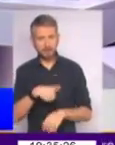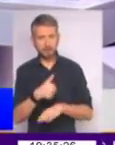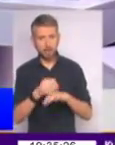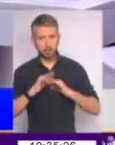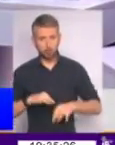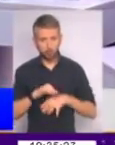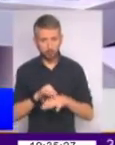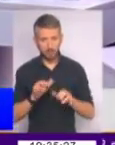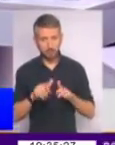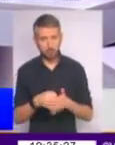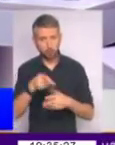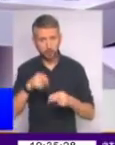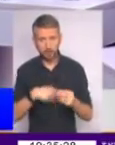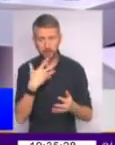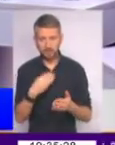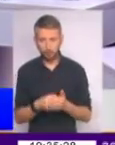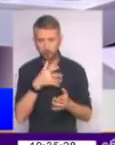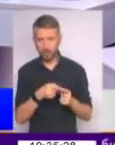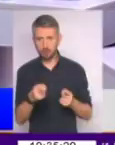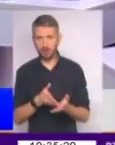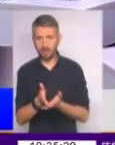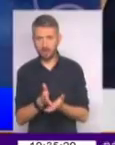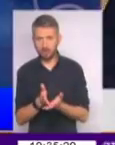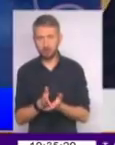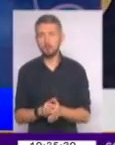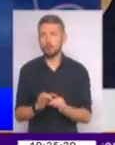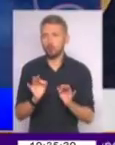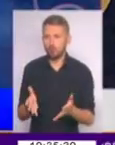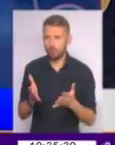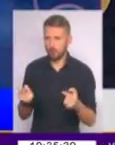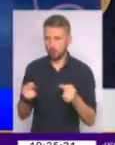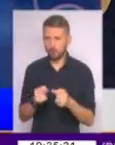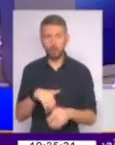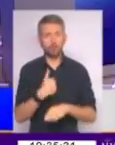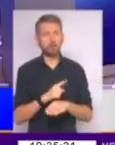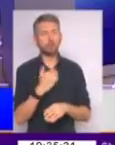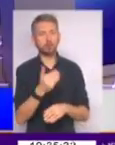доведе справу до кінця за своєї каденції ще? Безусловно, точно. Головне,